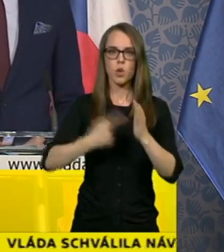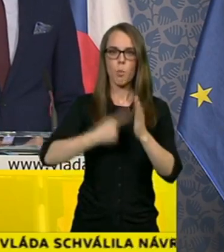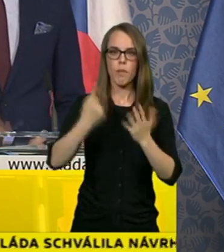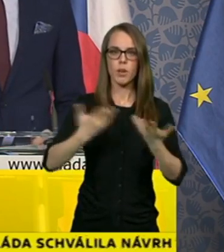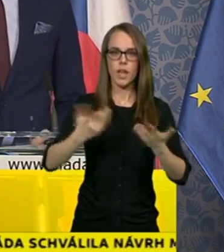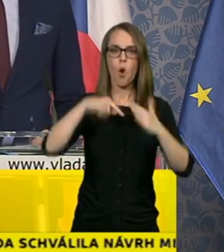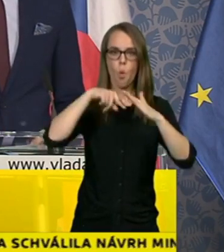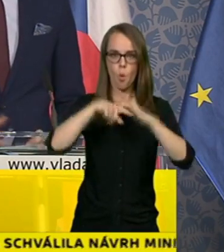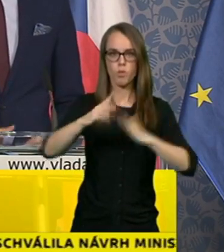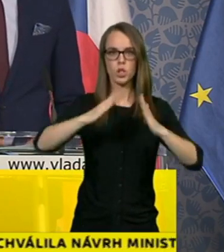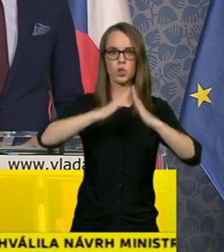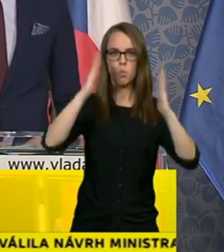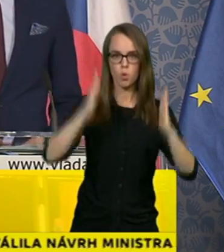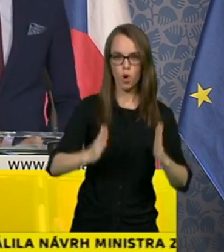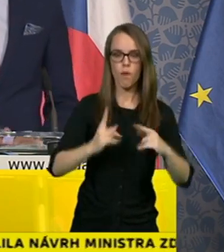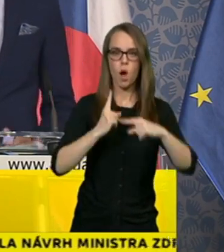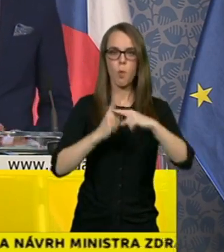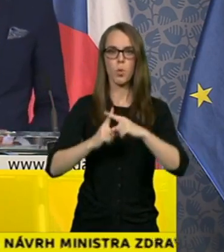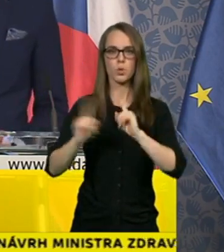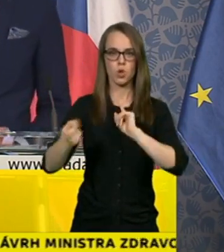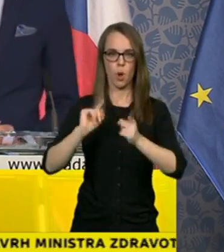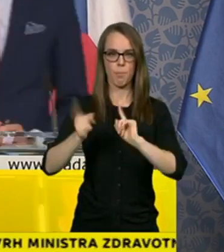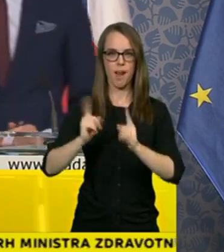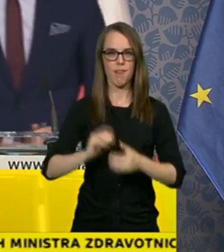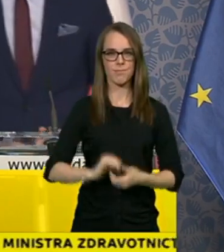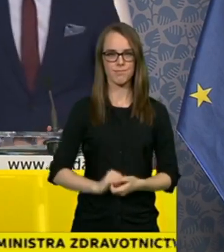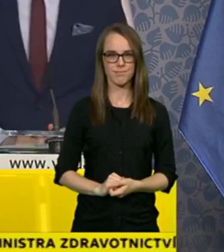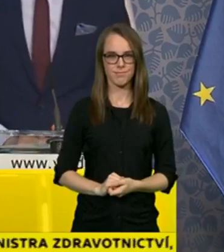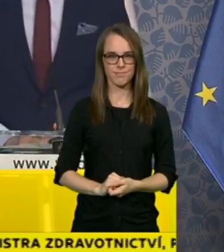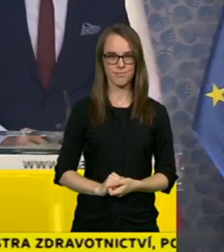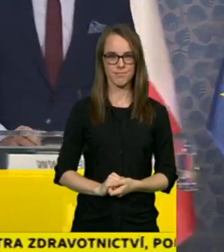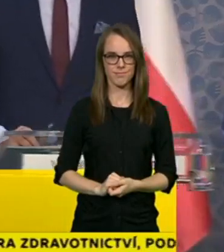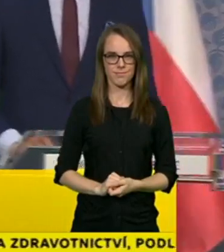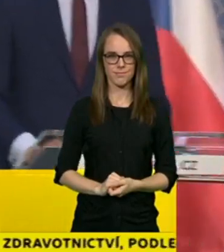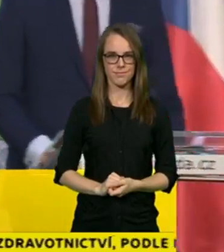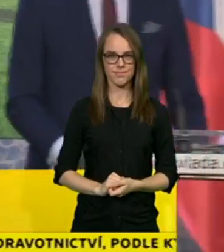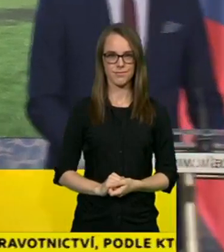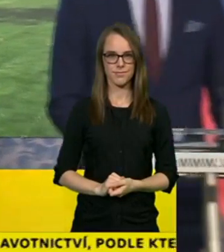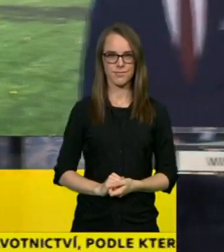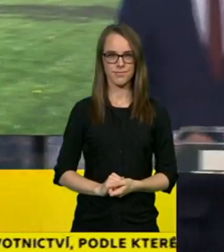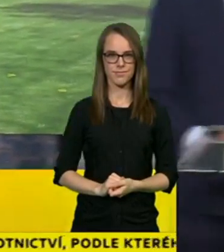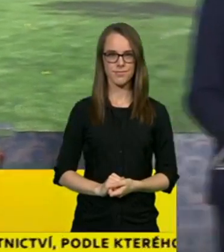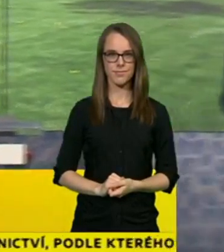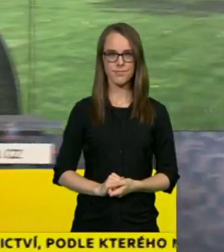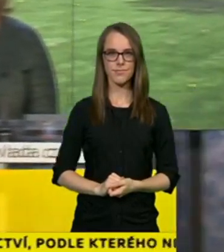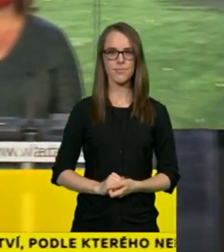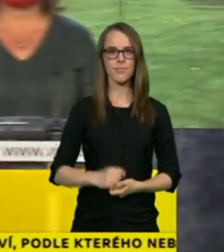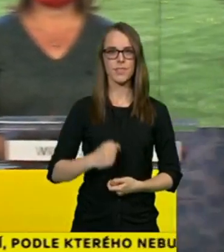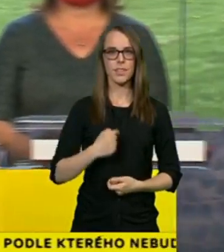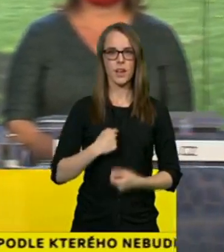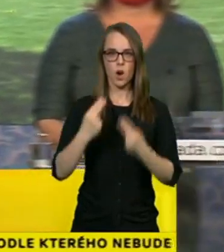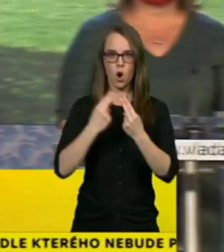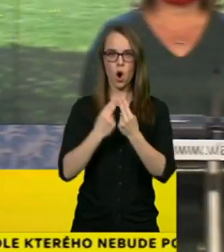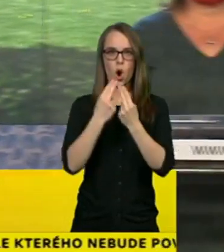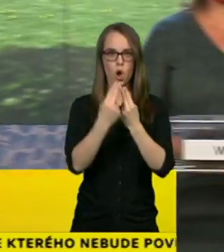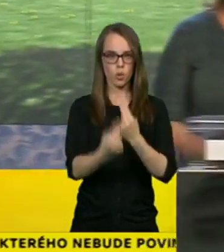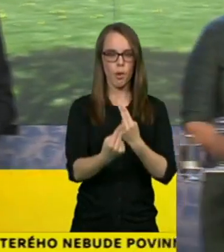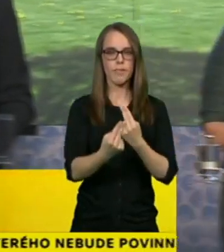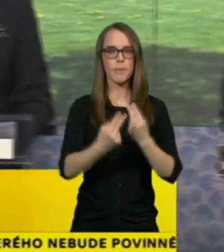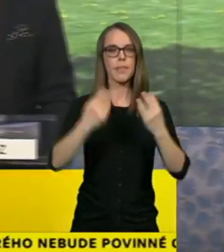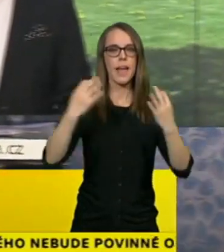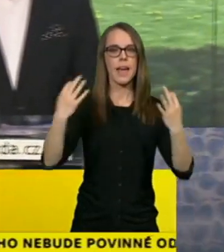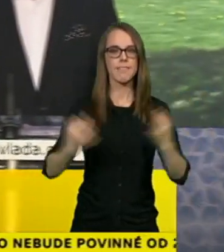vnitřní prostory, jako je právě MHD a podobně. Já si mohu k té situaci s termínem. Já, když